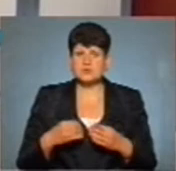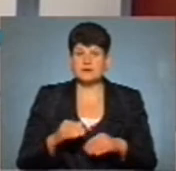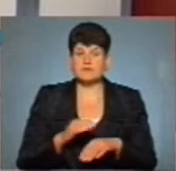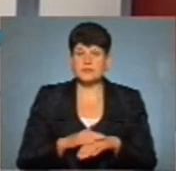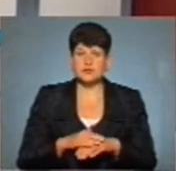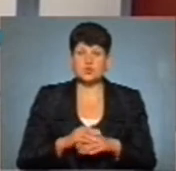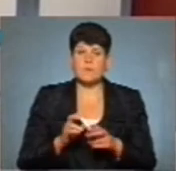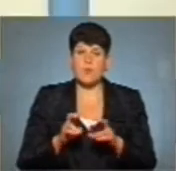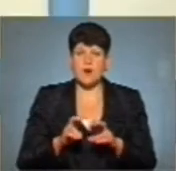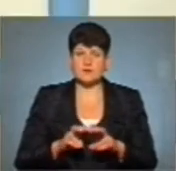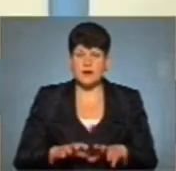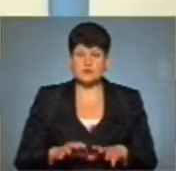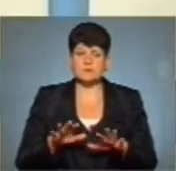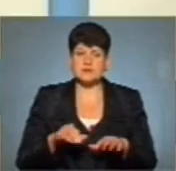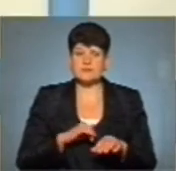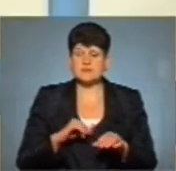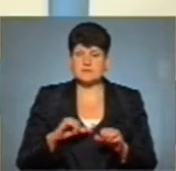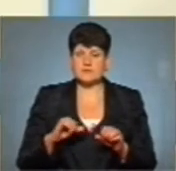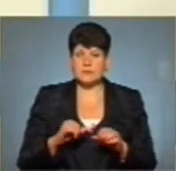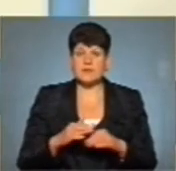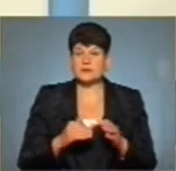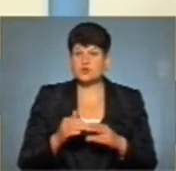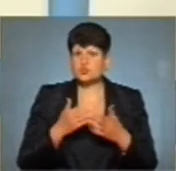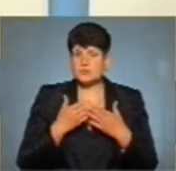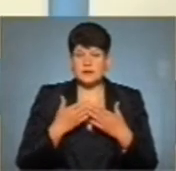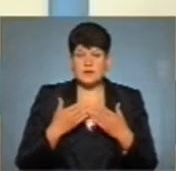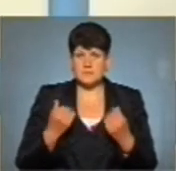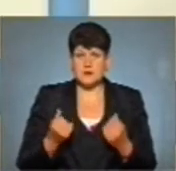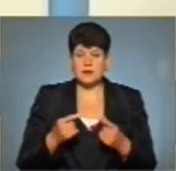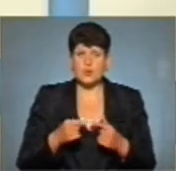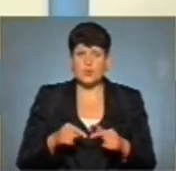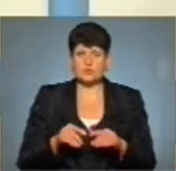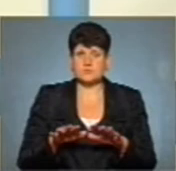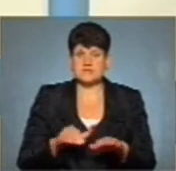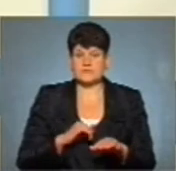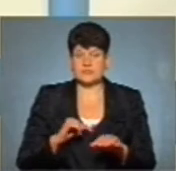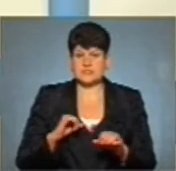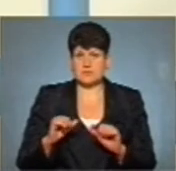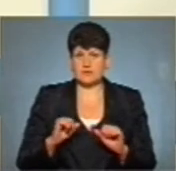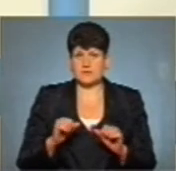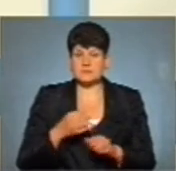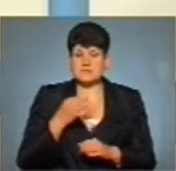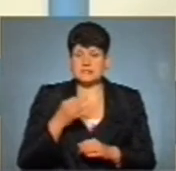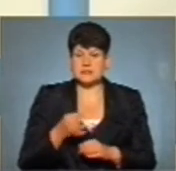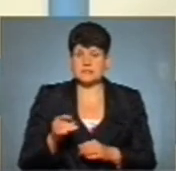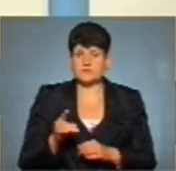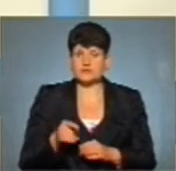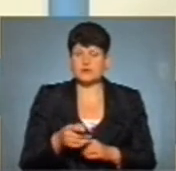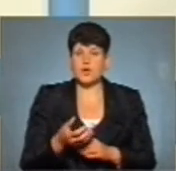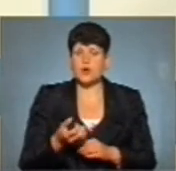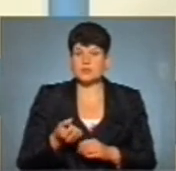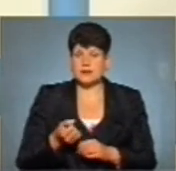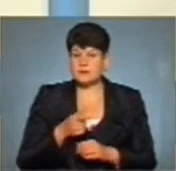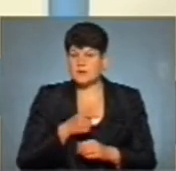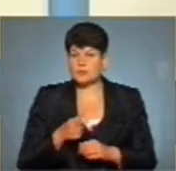який ми робимо по місцевому самоврядуванню, практично немає жодного органу місцевого самоврядування, який би сказав, що вони отримали